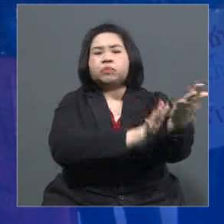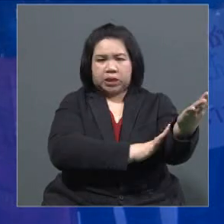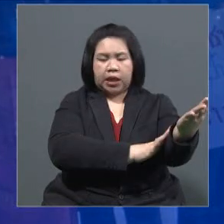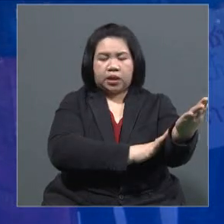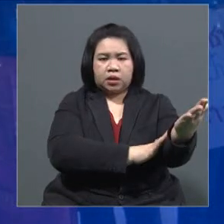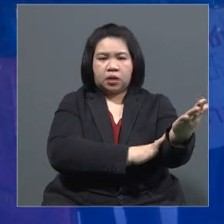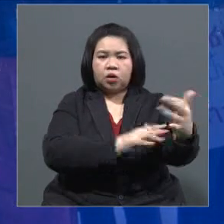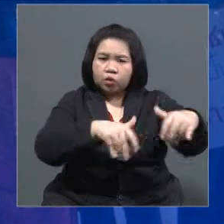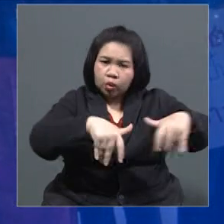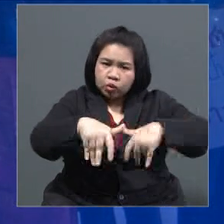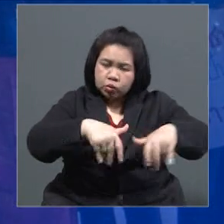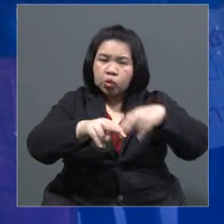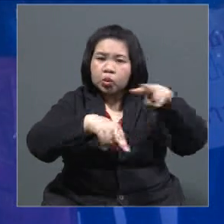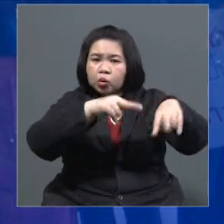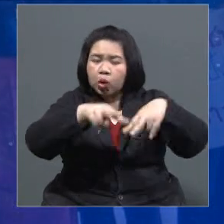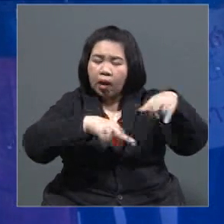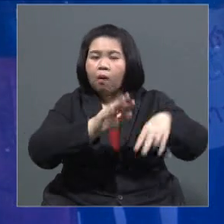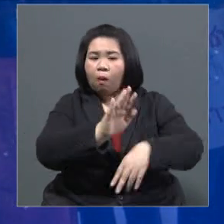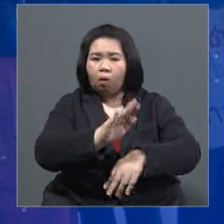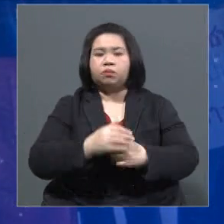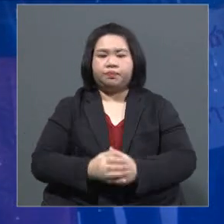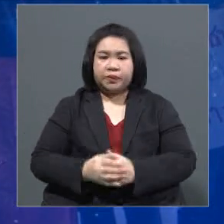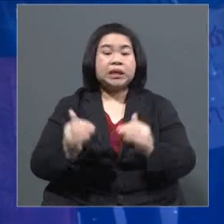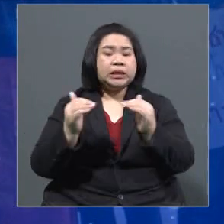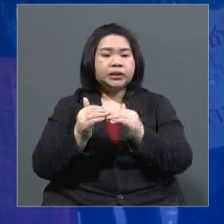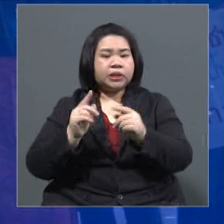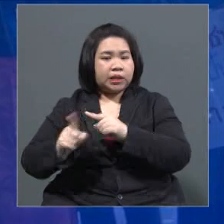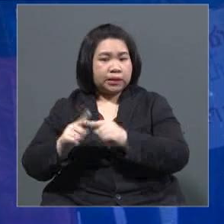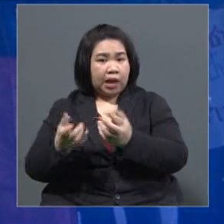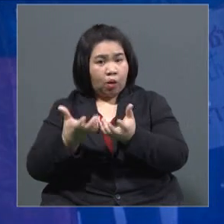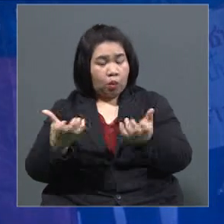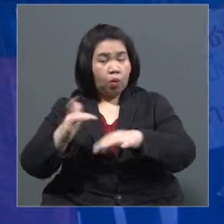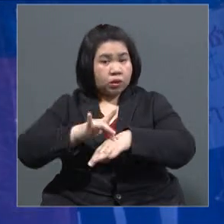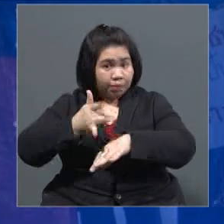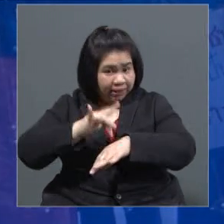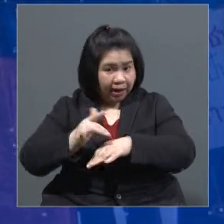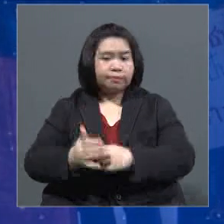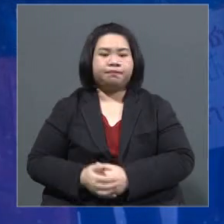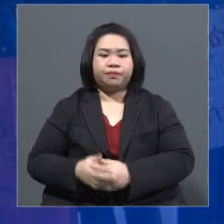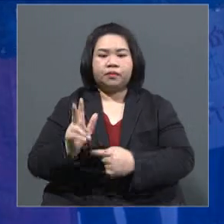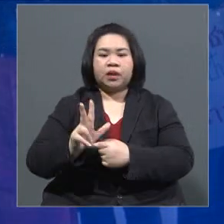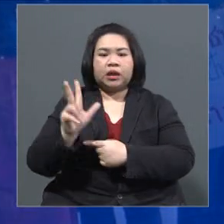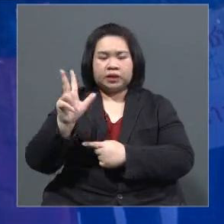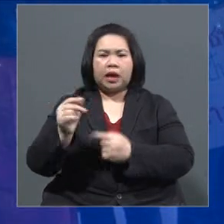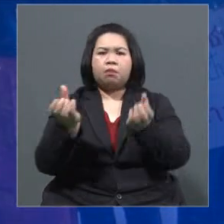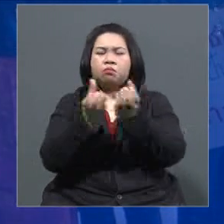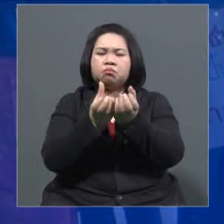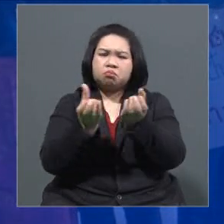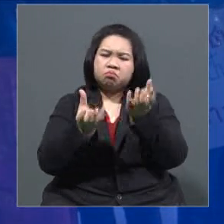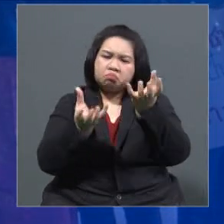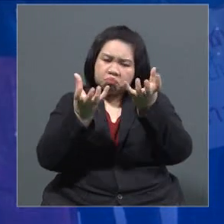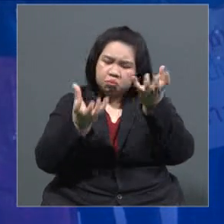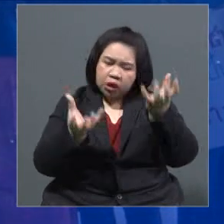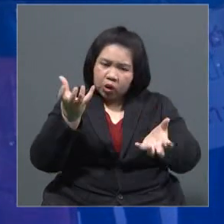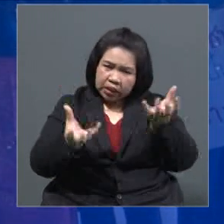กระจายอำนาจการปกครองส่วนท้องถิ่นและสิทธิ์ชุมชนในการจัดการทรัพยากรธรรมชาติการปฏิรูปกระบวนการยุติธรรมอย่างเช่นให้